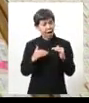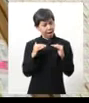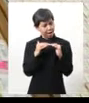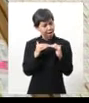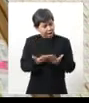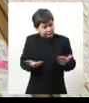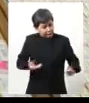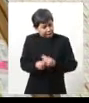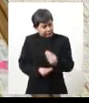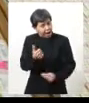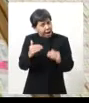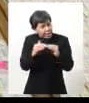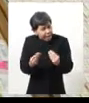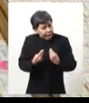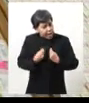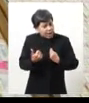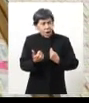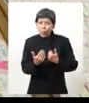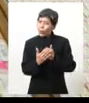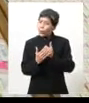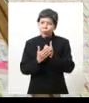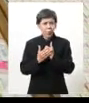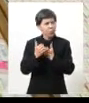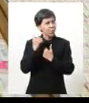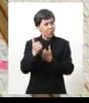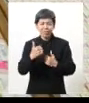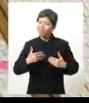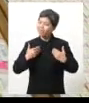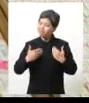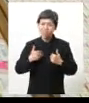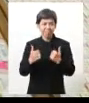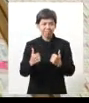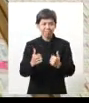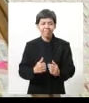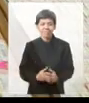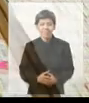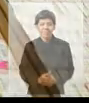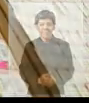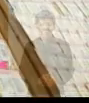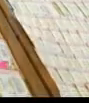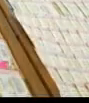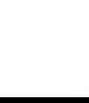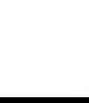มีสิทธิ์ตรงนี้นะอะไรเนี่ยเขาไม่ทอดทิ้งคนพิการนะอะไรเงี้ยดีใจมาก